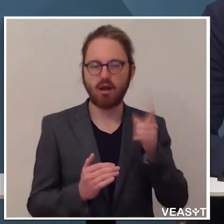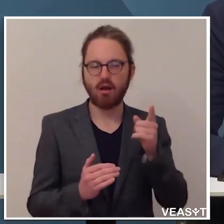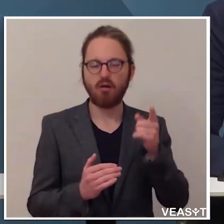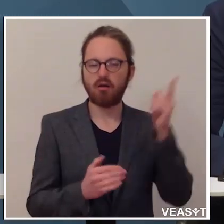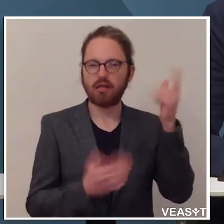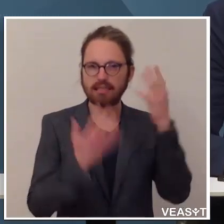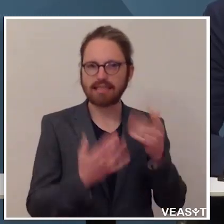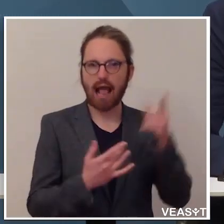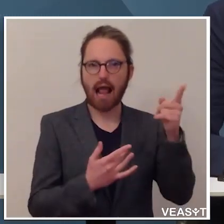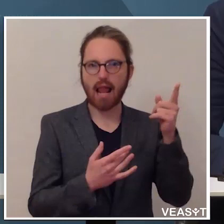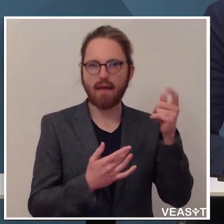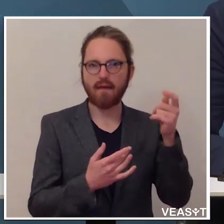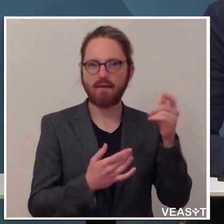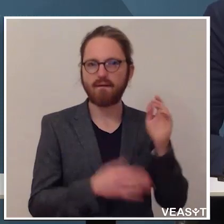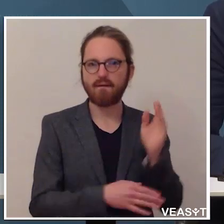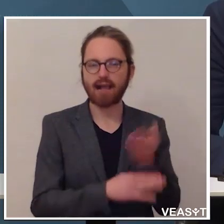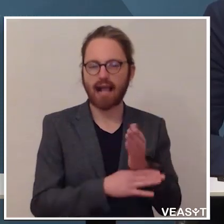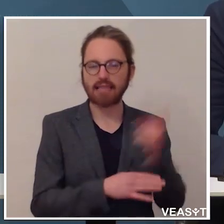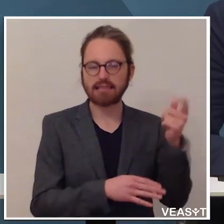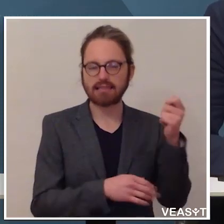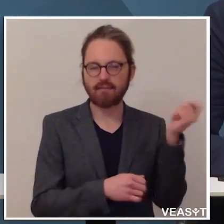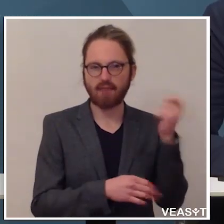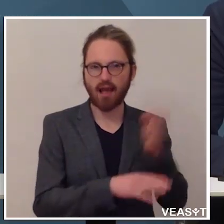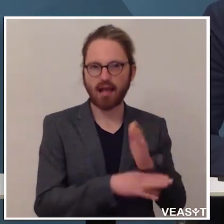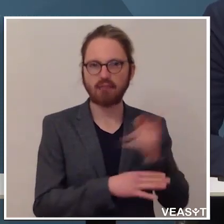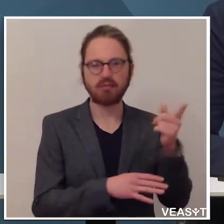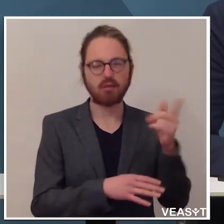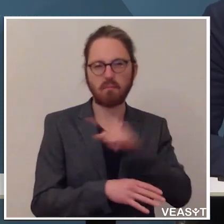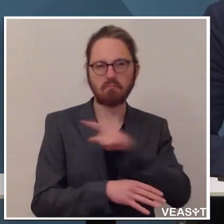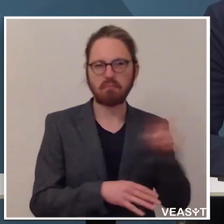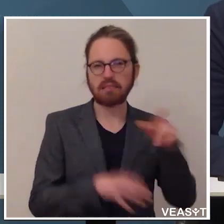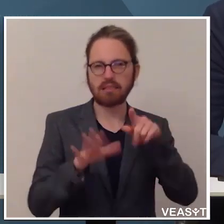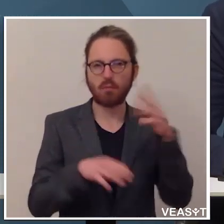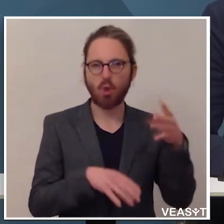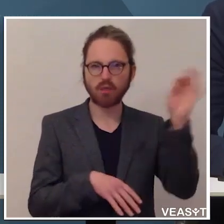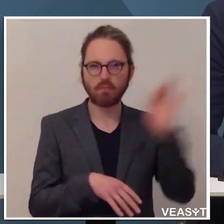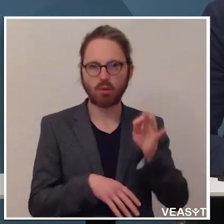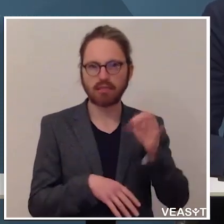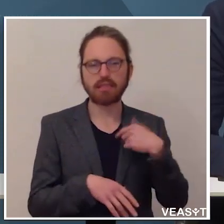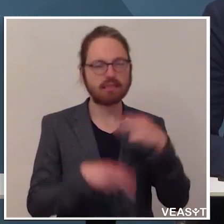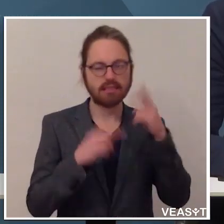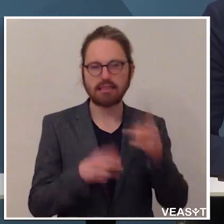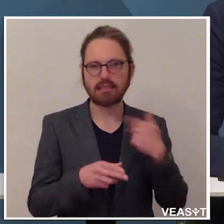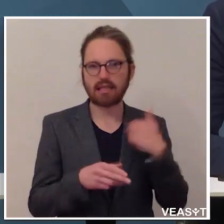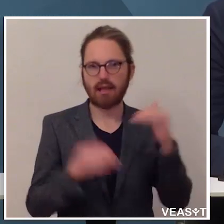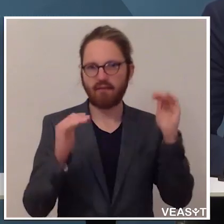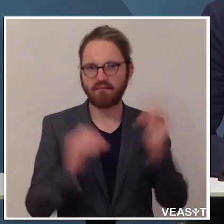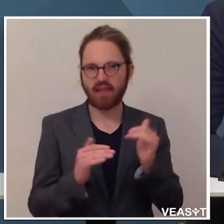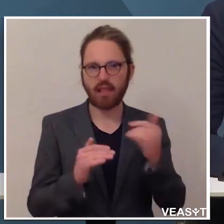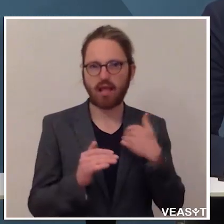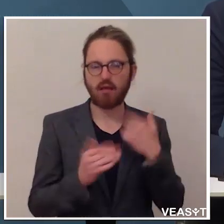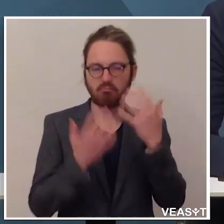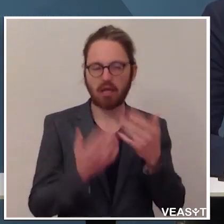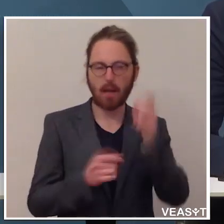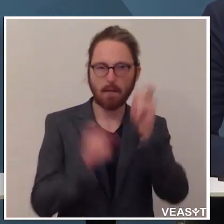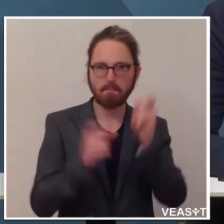der Fahrgastzahlen um bis zu 95-97%. Das heißt, auf jeden Fall rechnen wir mit